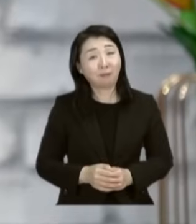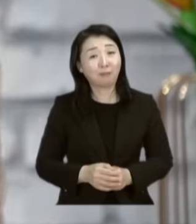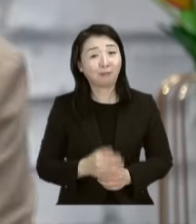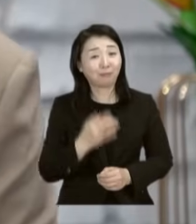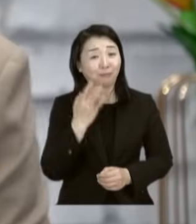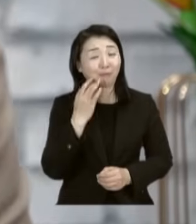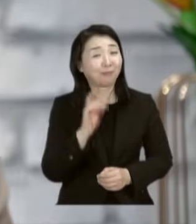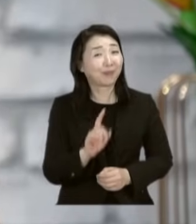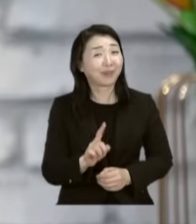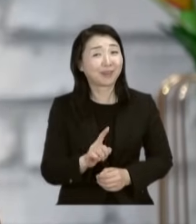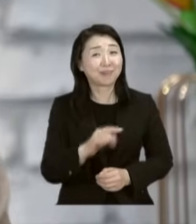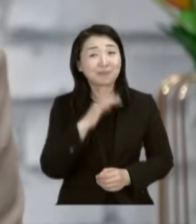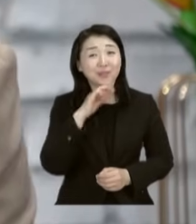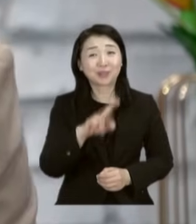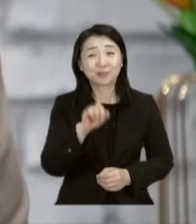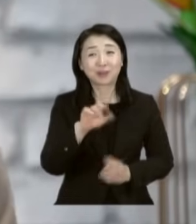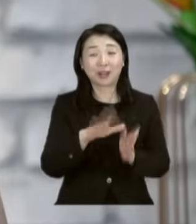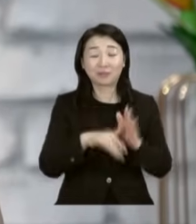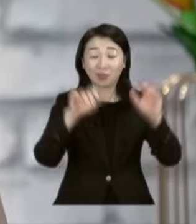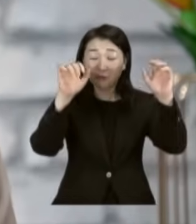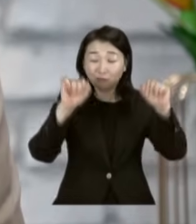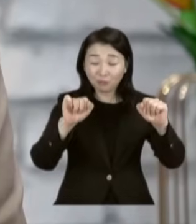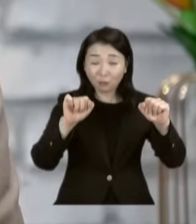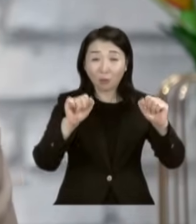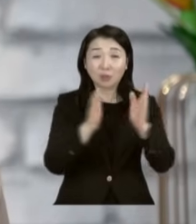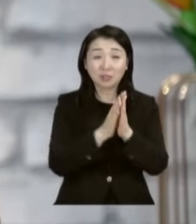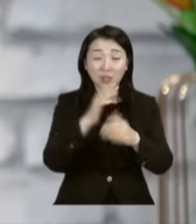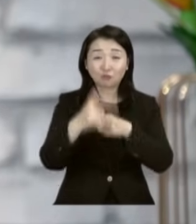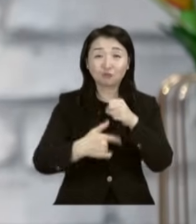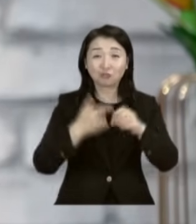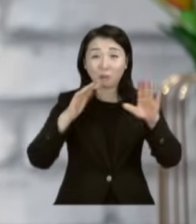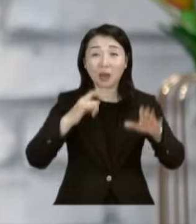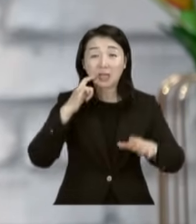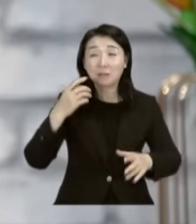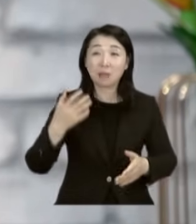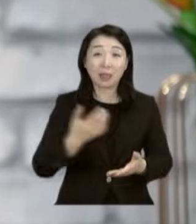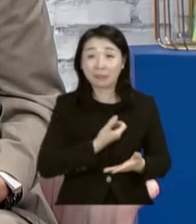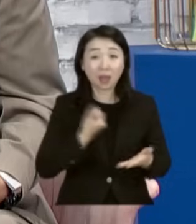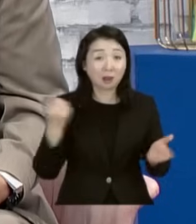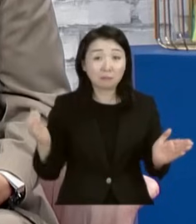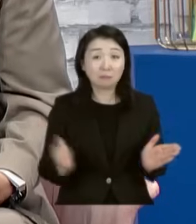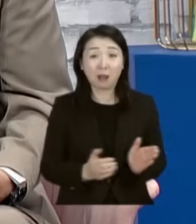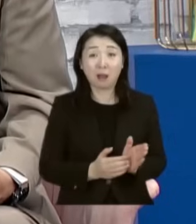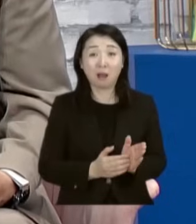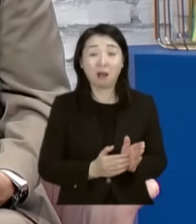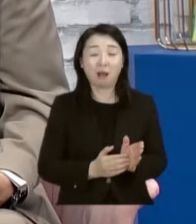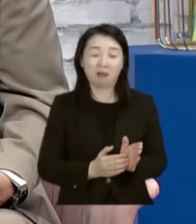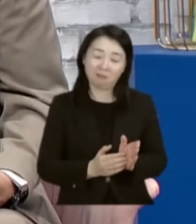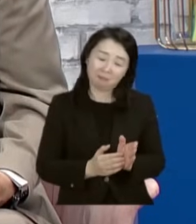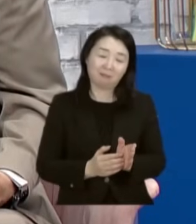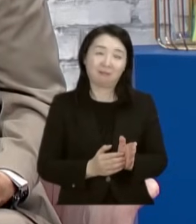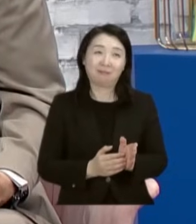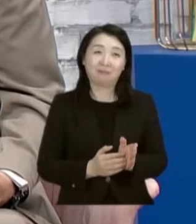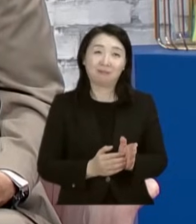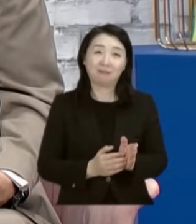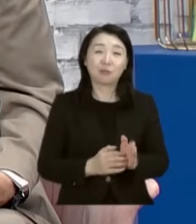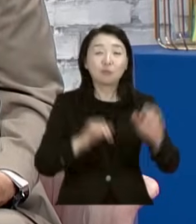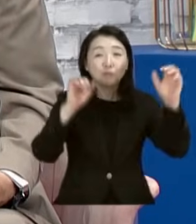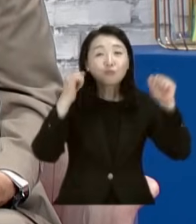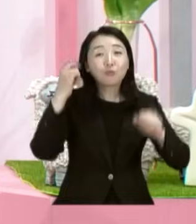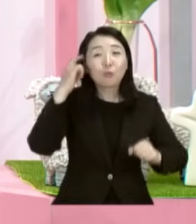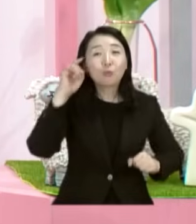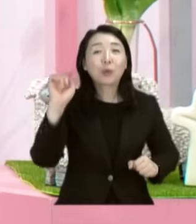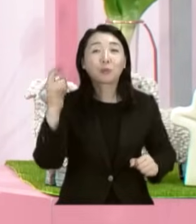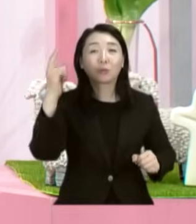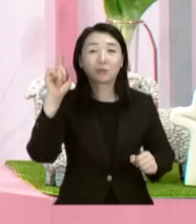아 나 이거 아니 21살에 시작하는 운동이 6년 만에 금메달을 따요네 아 그러면 어떻게 또 주수를 하시게 되신 거예요 어